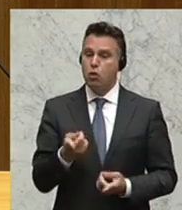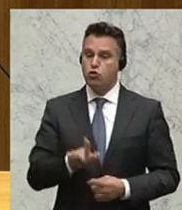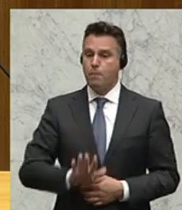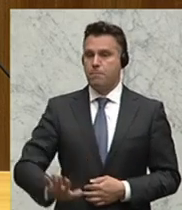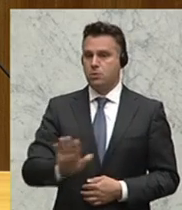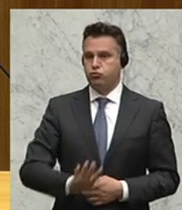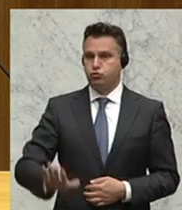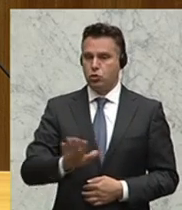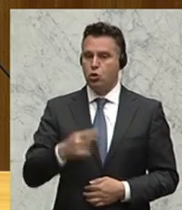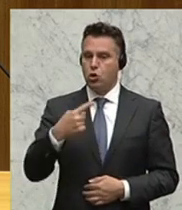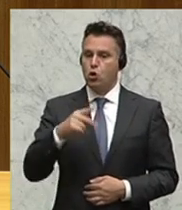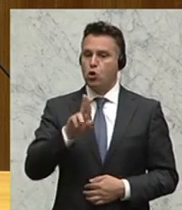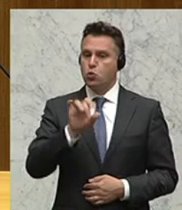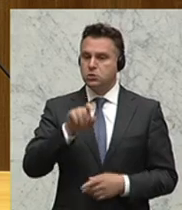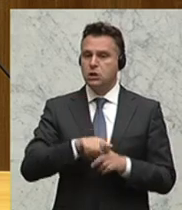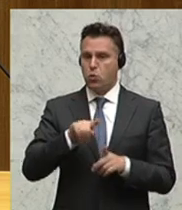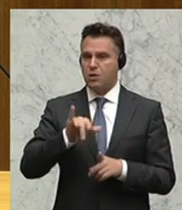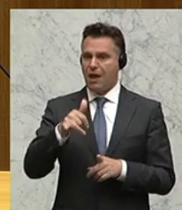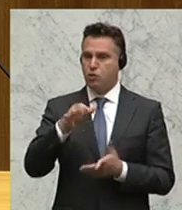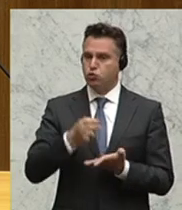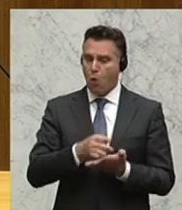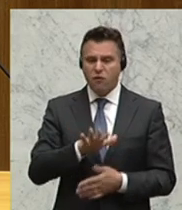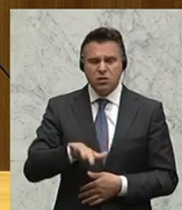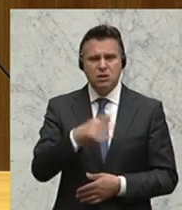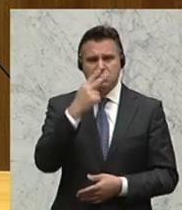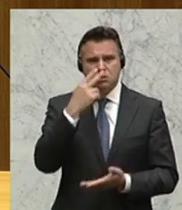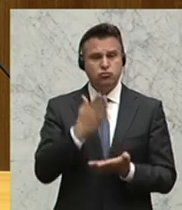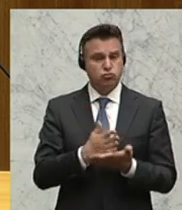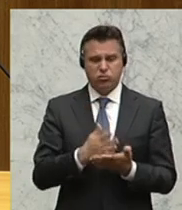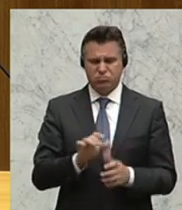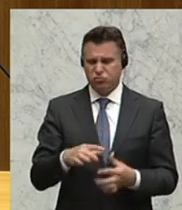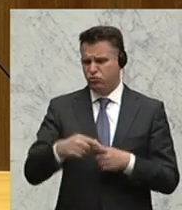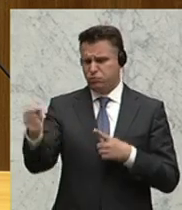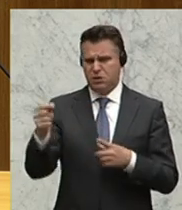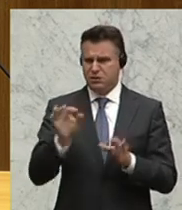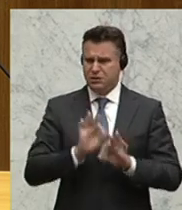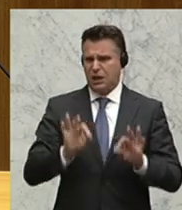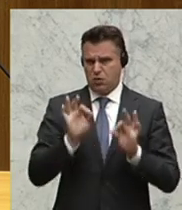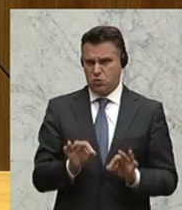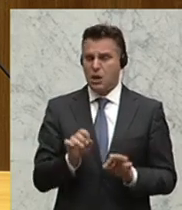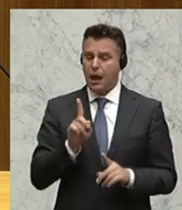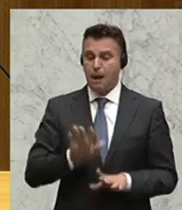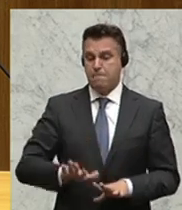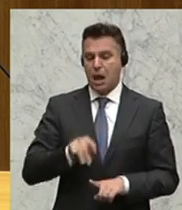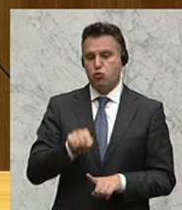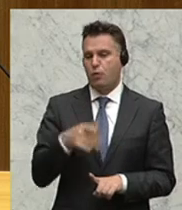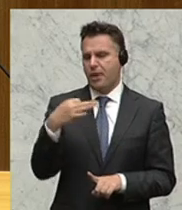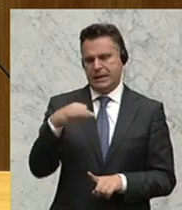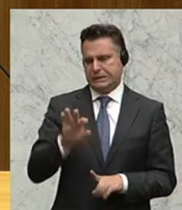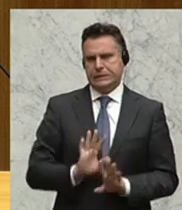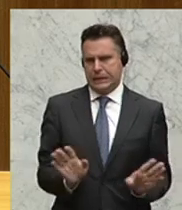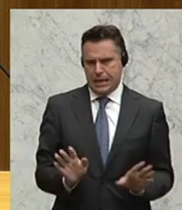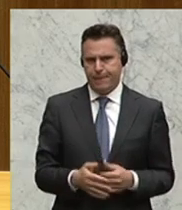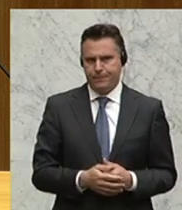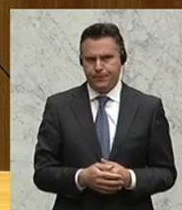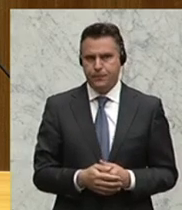regionstypisch ist in den Bezirken Güssing und Jennersdorf, dass es ein besonderes und hervorragendes, ja auch Nischenprodukt ist.